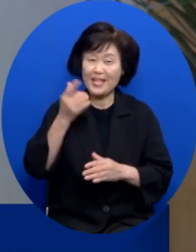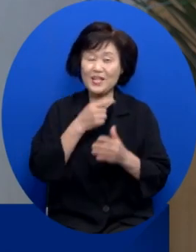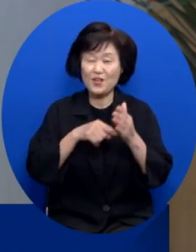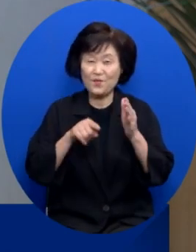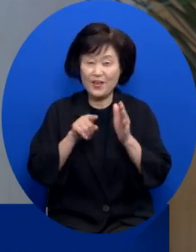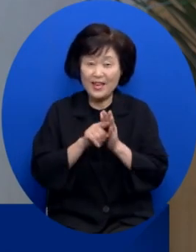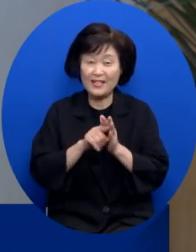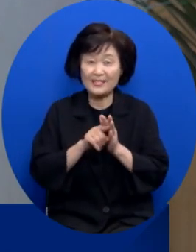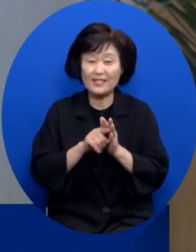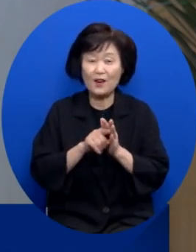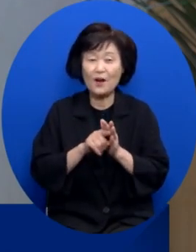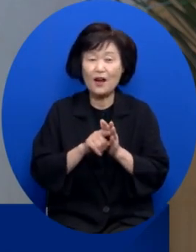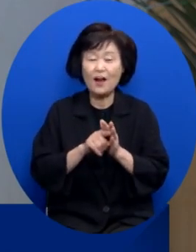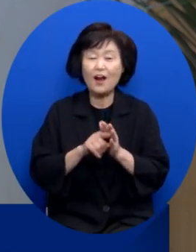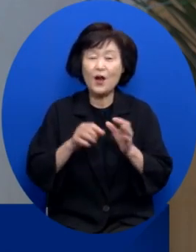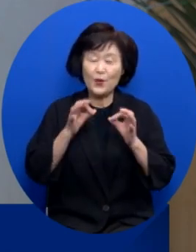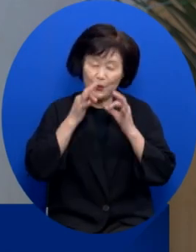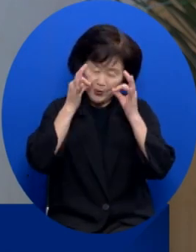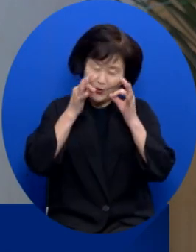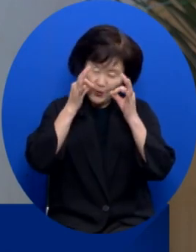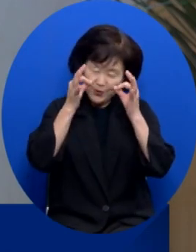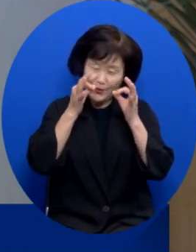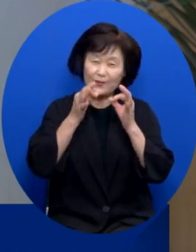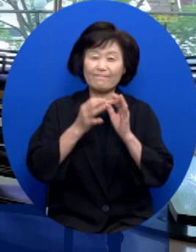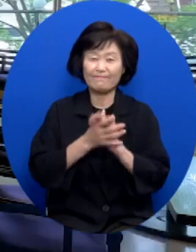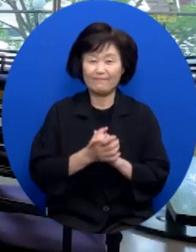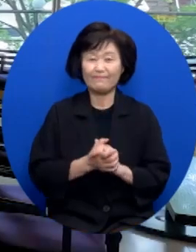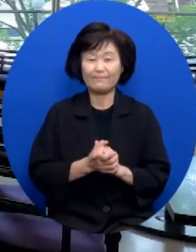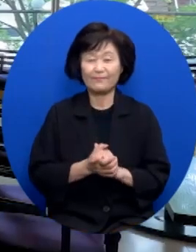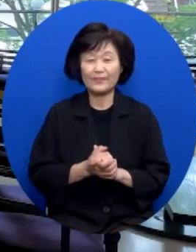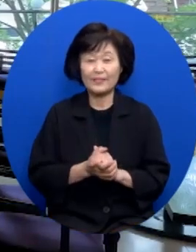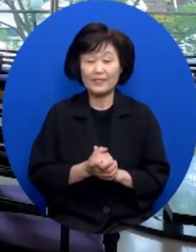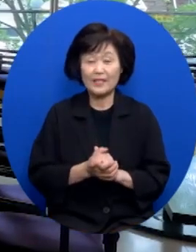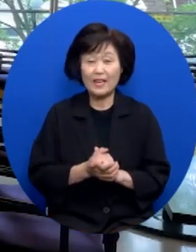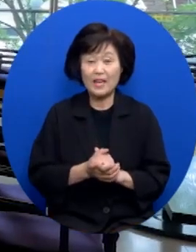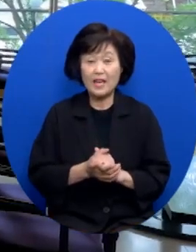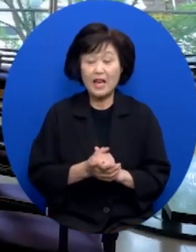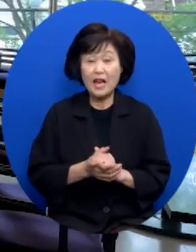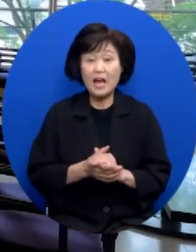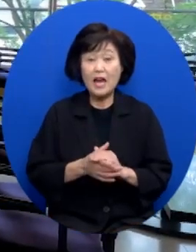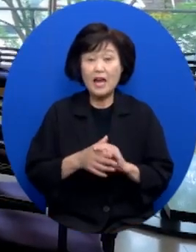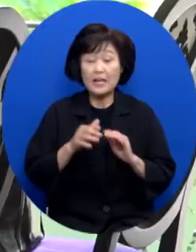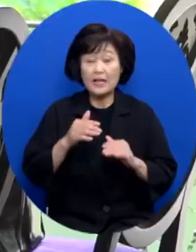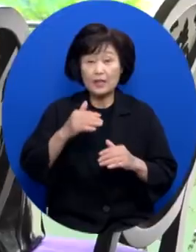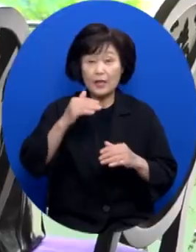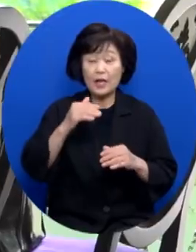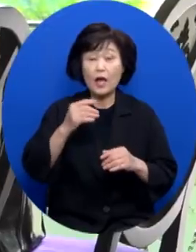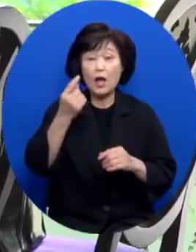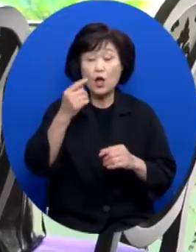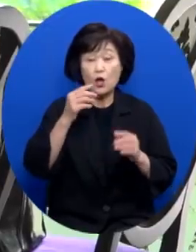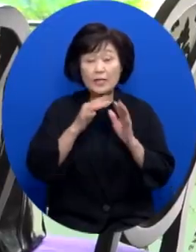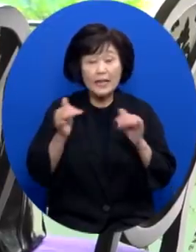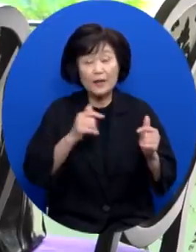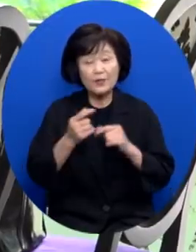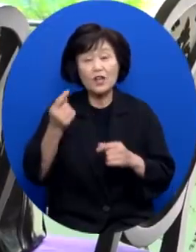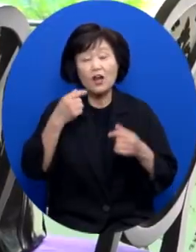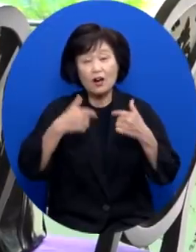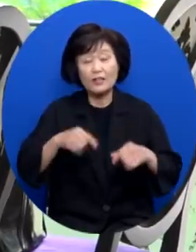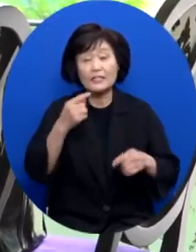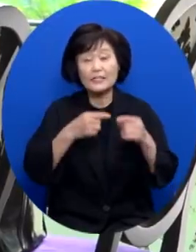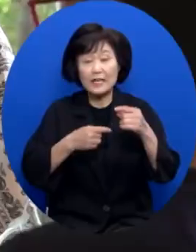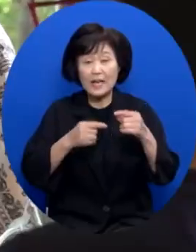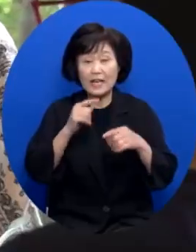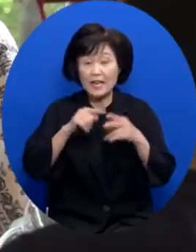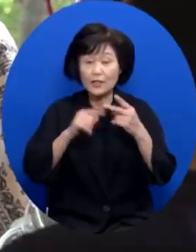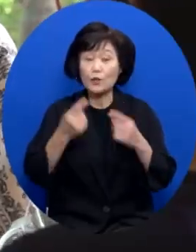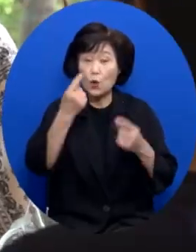있도록 그렇게 나아갈 것입니다. 담장을 낮춘 교회는 주민들이 언제든 찾아와 머물 수